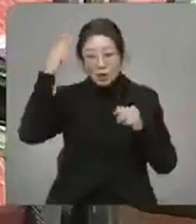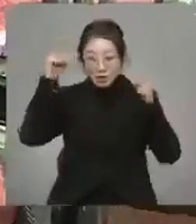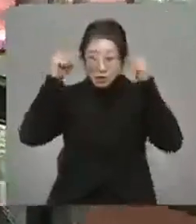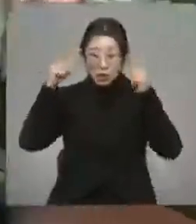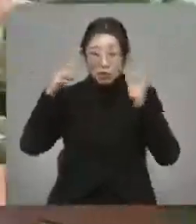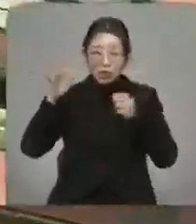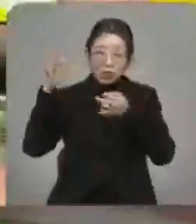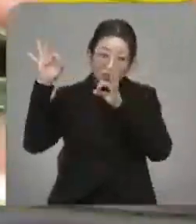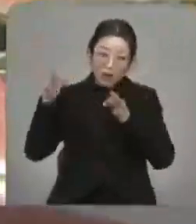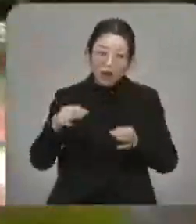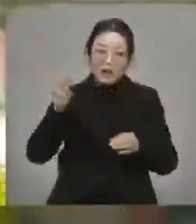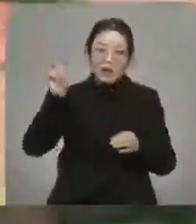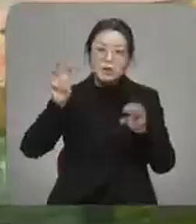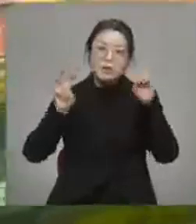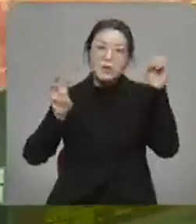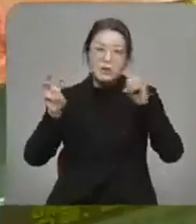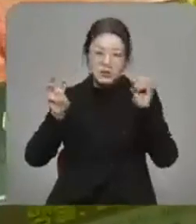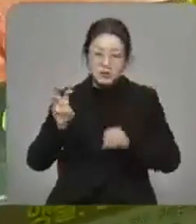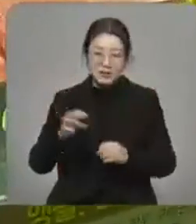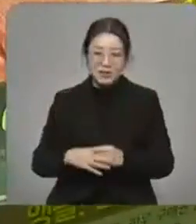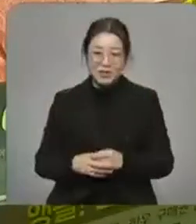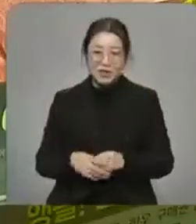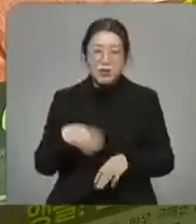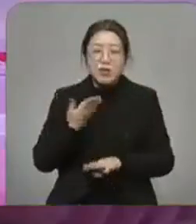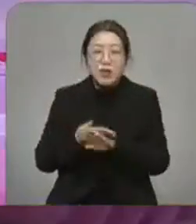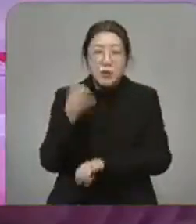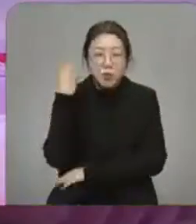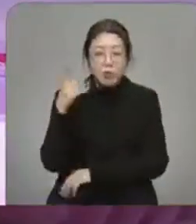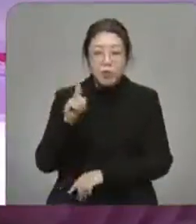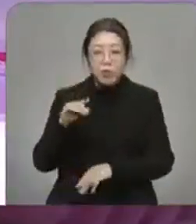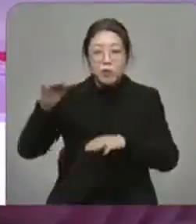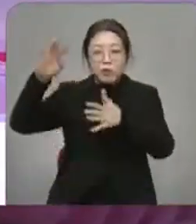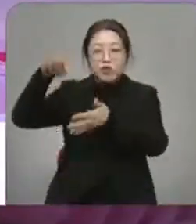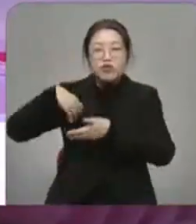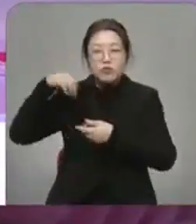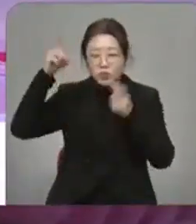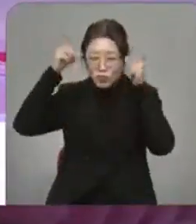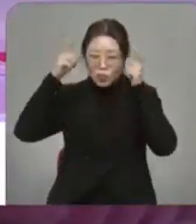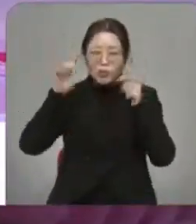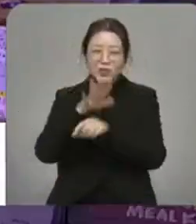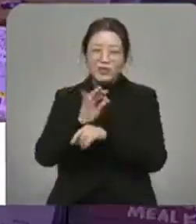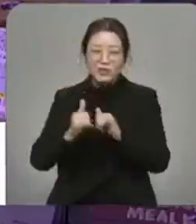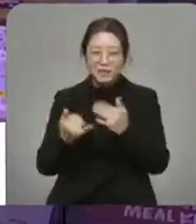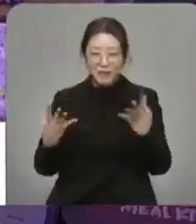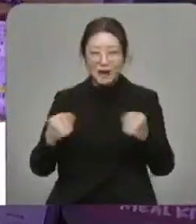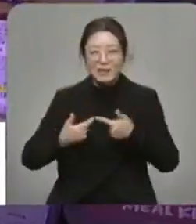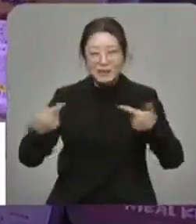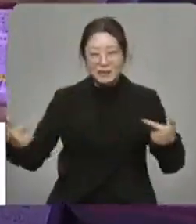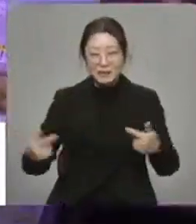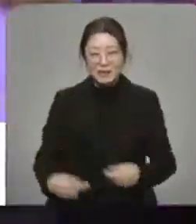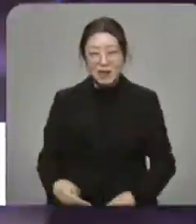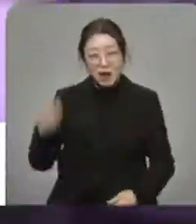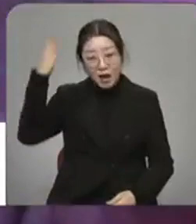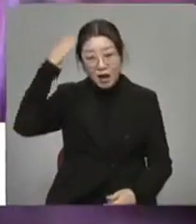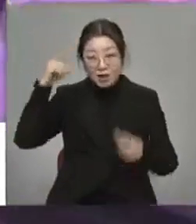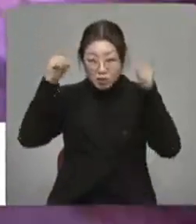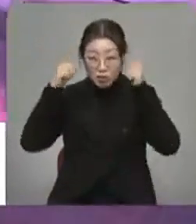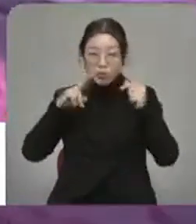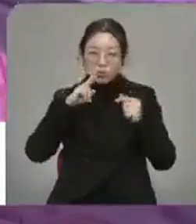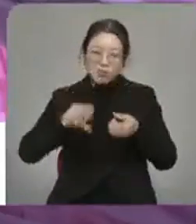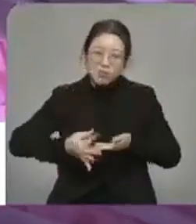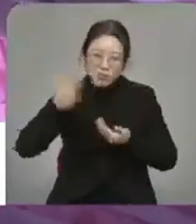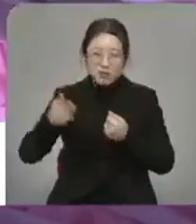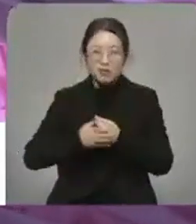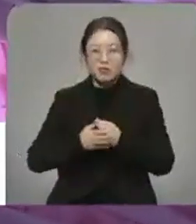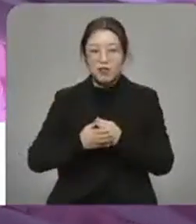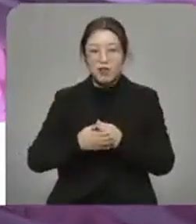하락폭이 30%대입니다. 또 다른 원인은 수입 소고기 소비가 늘고 있다는 점입니다. 국산 소고기는 워낙 비싸다